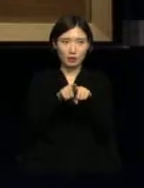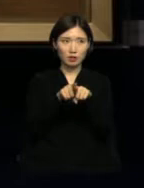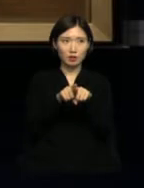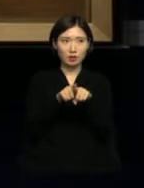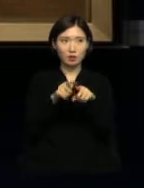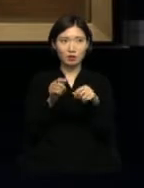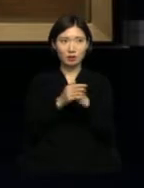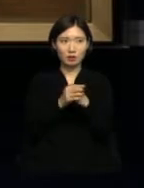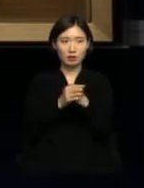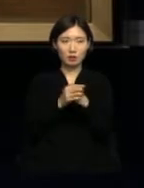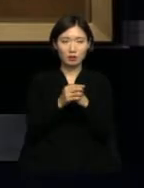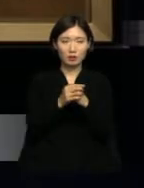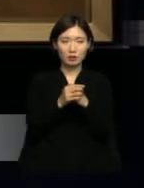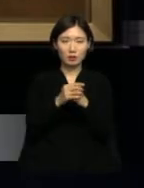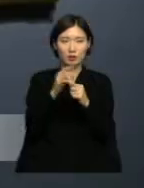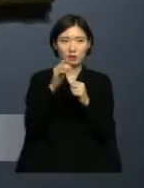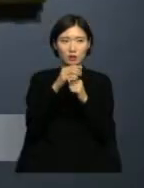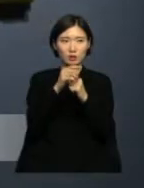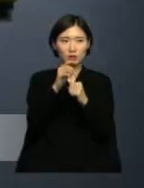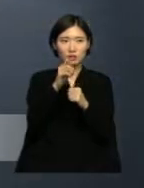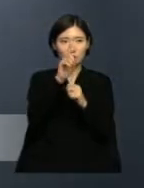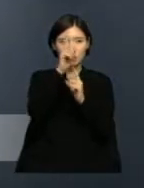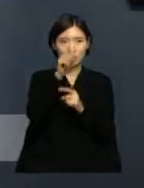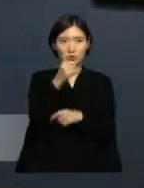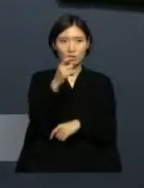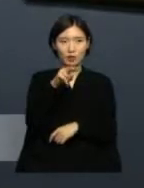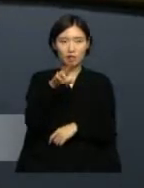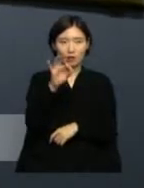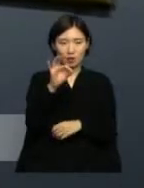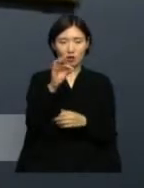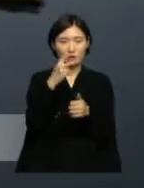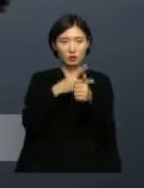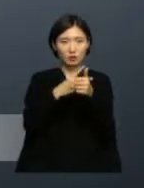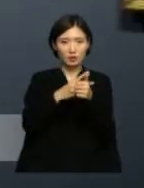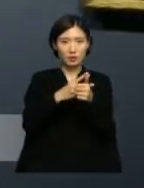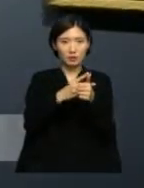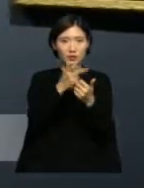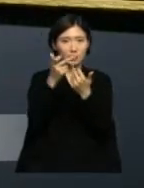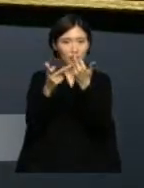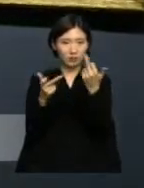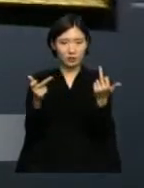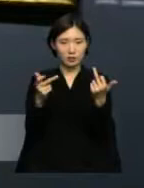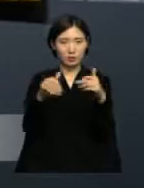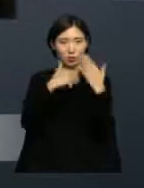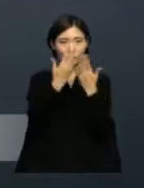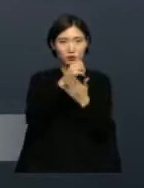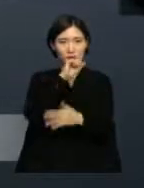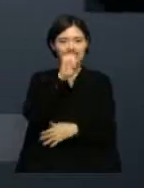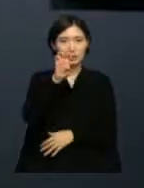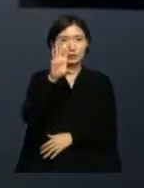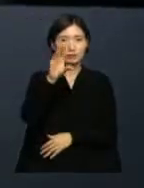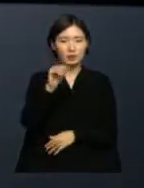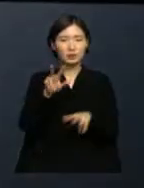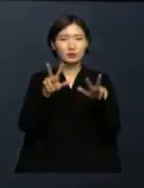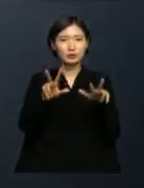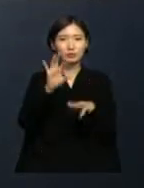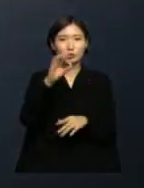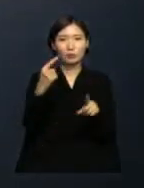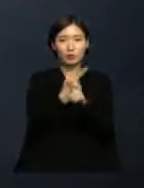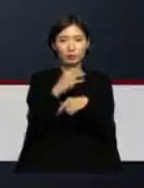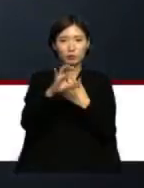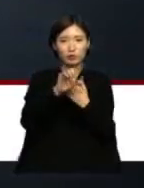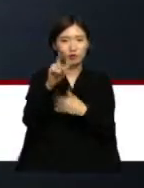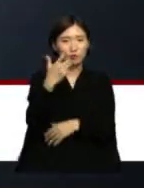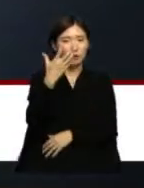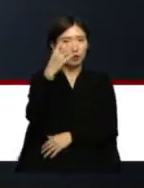조선 명문가 이항복의 10대손 이회영 선생과 그 형제들입니다. 전 재산 40만 원, 지금 돈으로 약